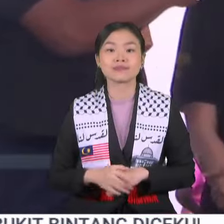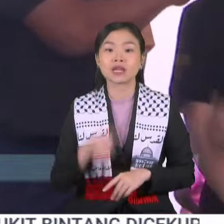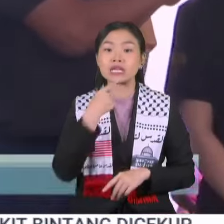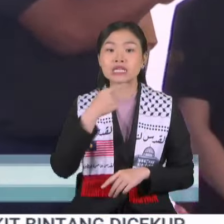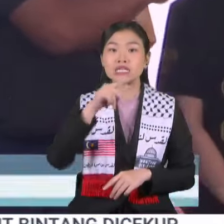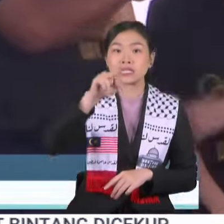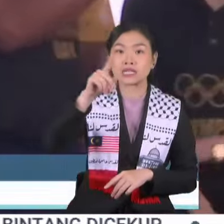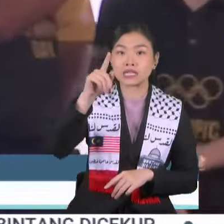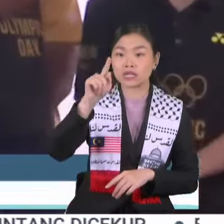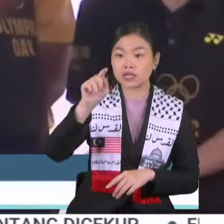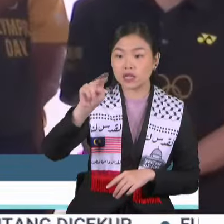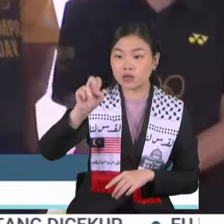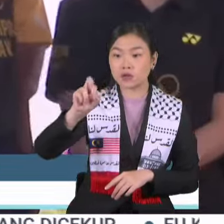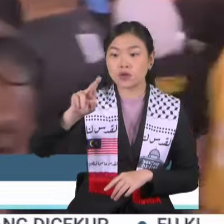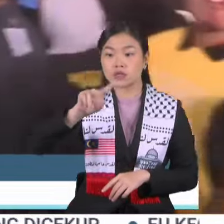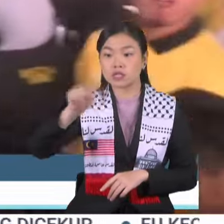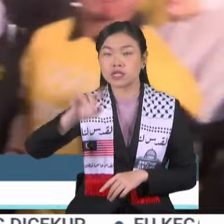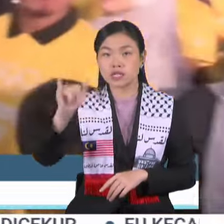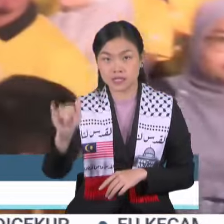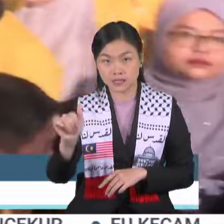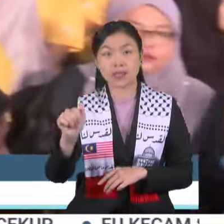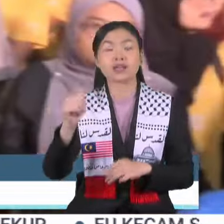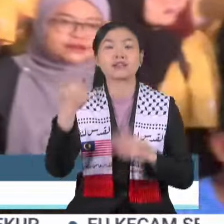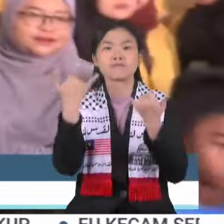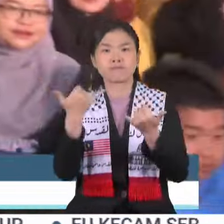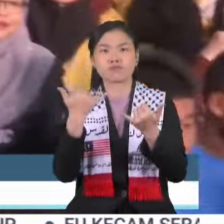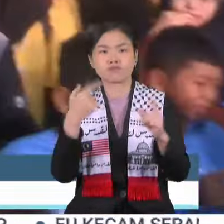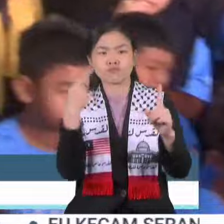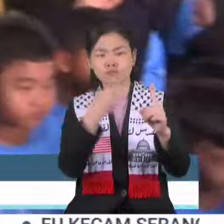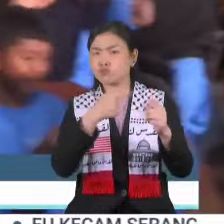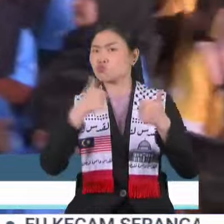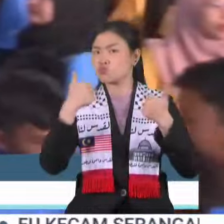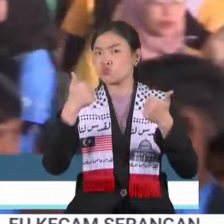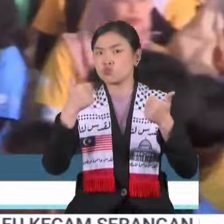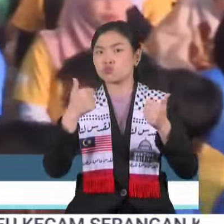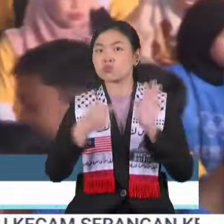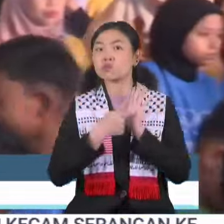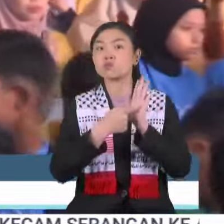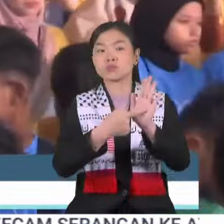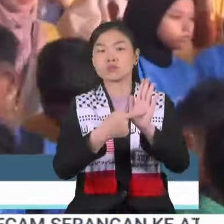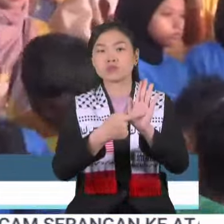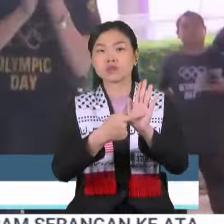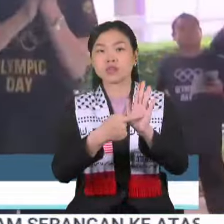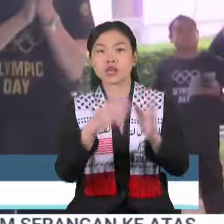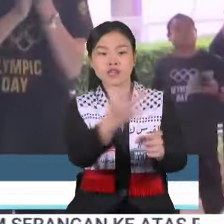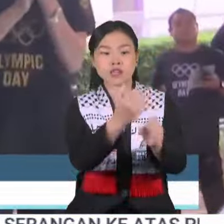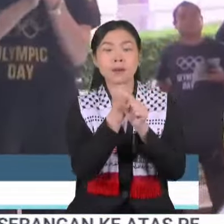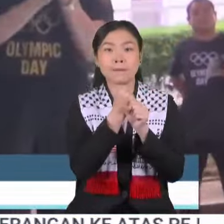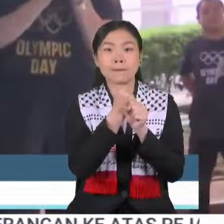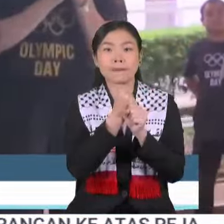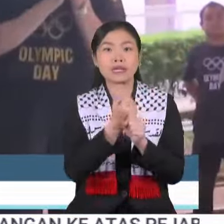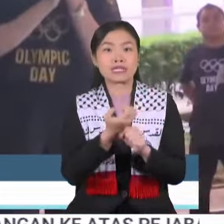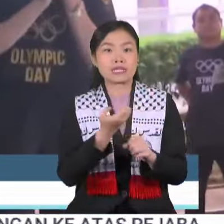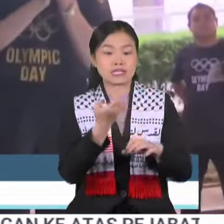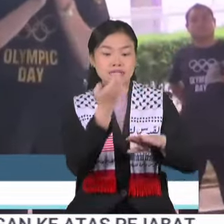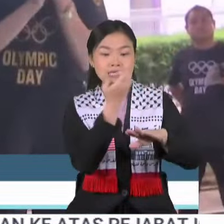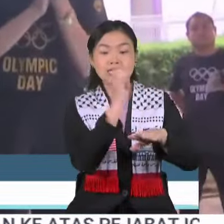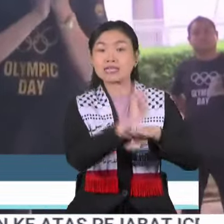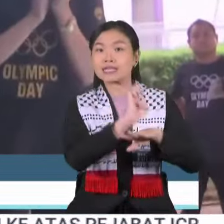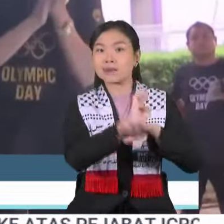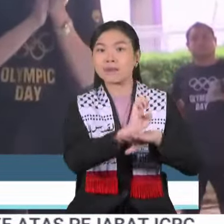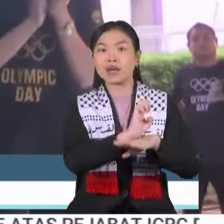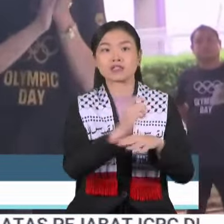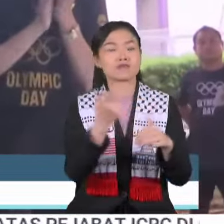Norza, kontinjen negara kini berada dalam prestasi terbaik untuk menggalas cabaran membuktikan emas pertama negara pada temasya